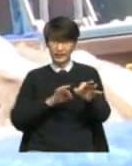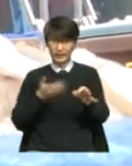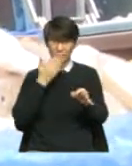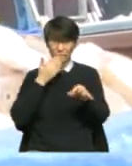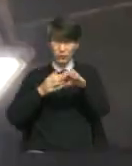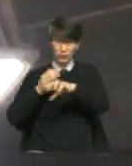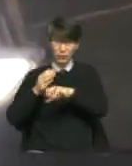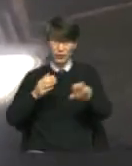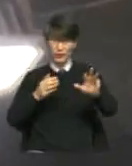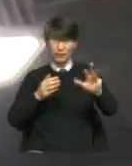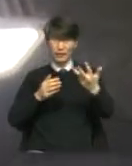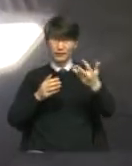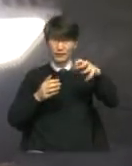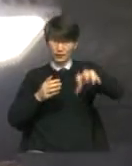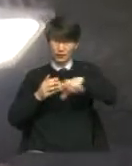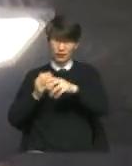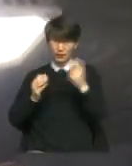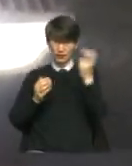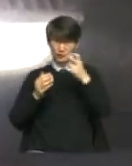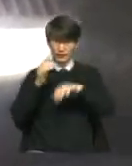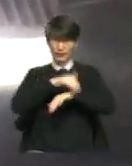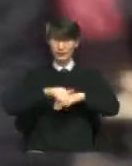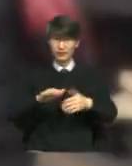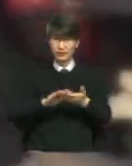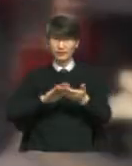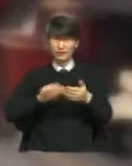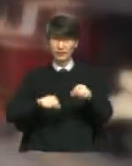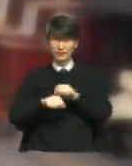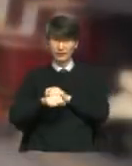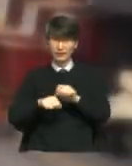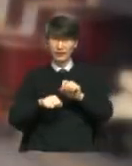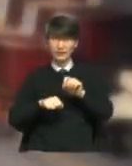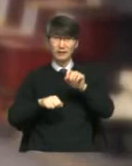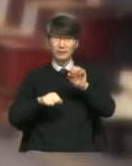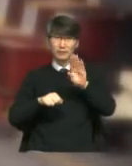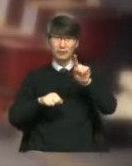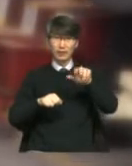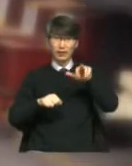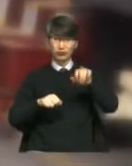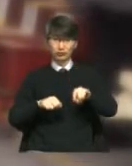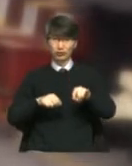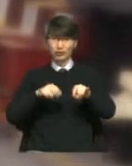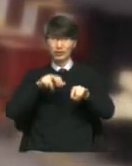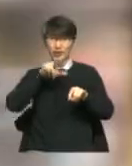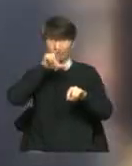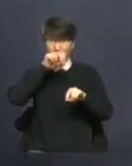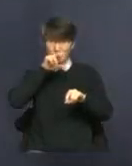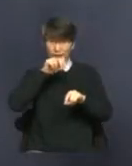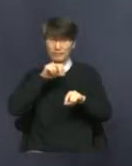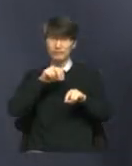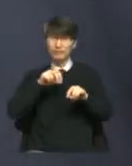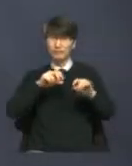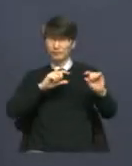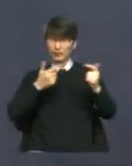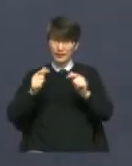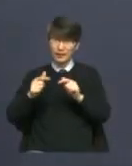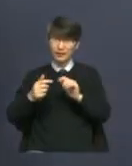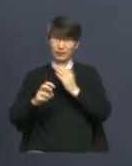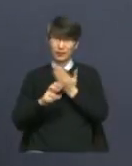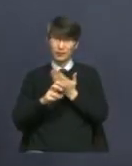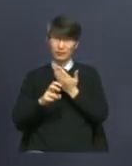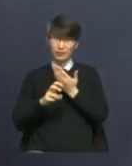업소 800여 곳을 점검할 방침입니다. 특히 박쥐나 뱀, 너구리, 사향고양이 등 법으로